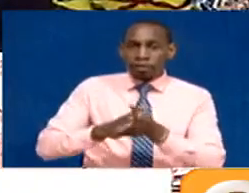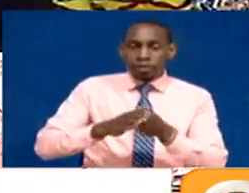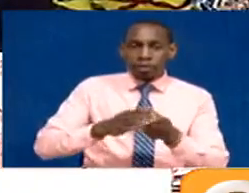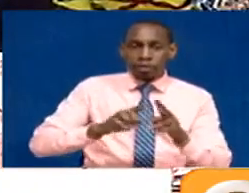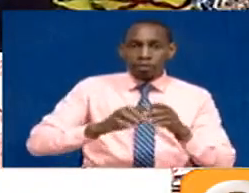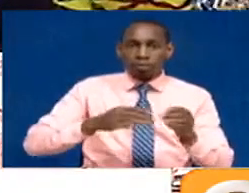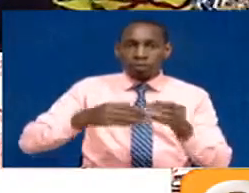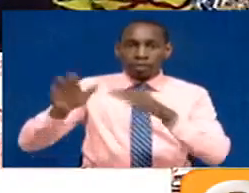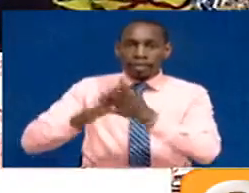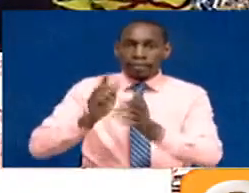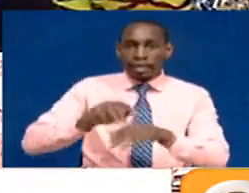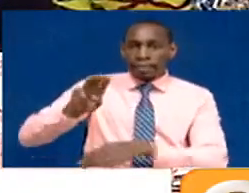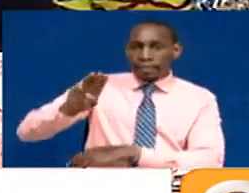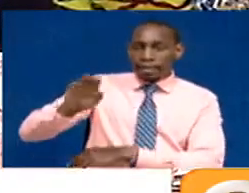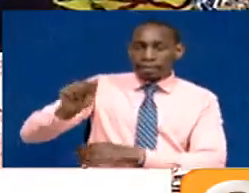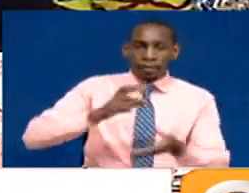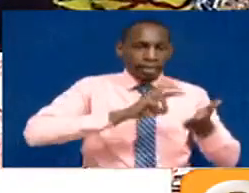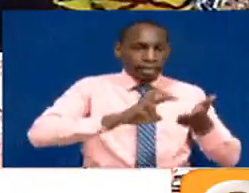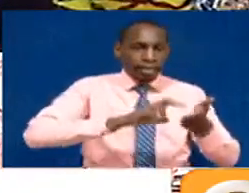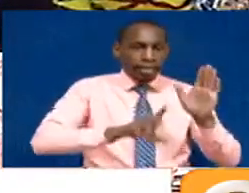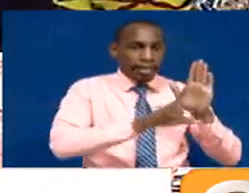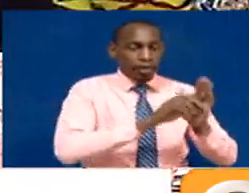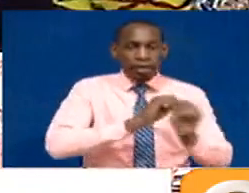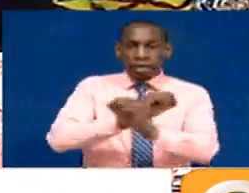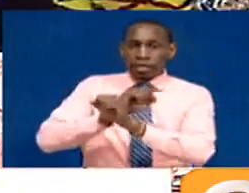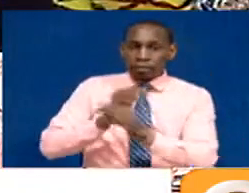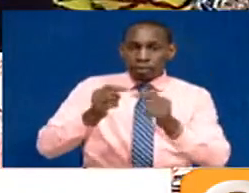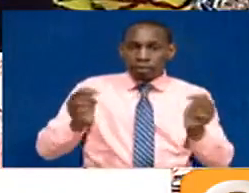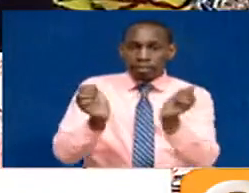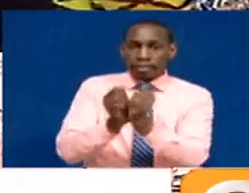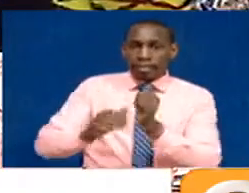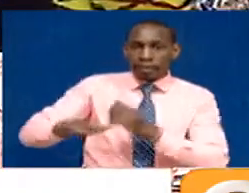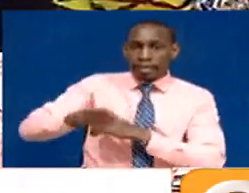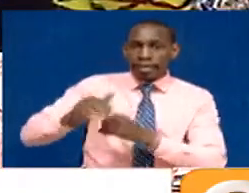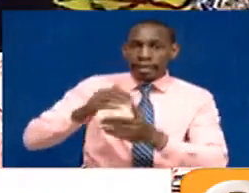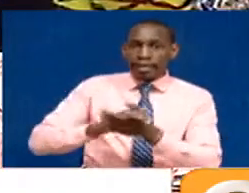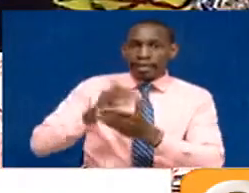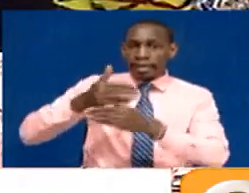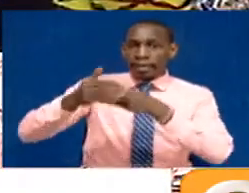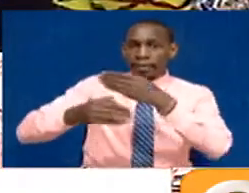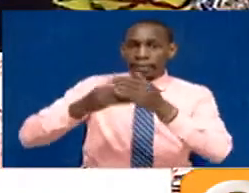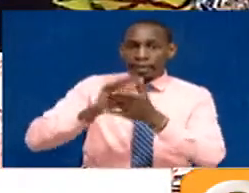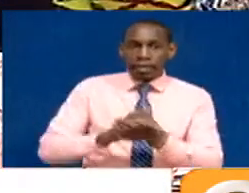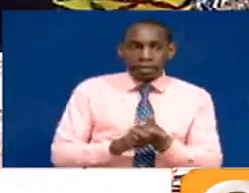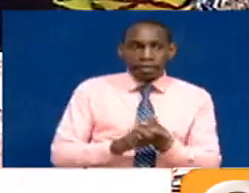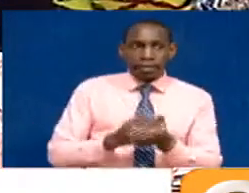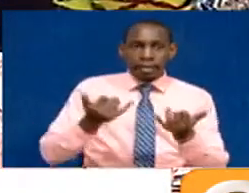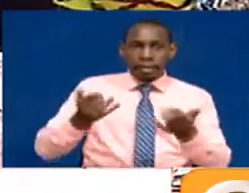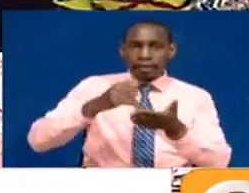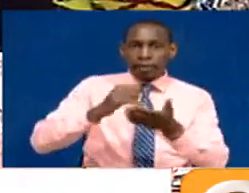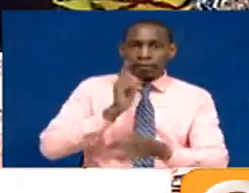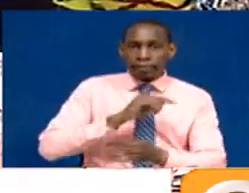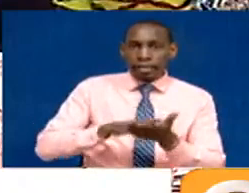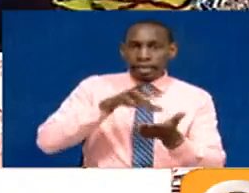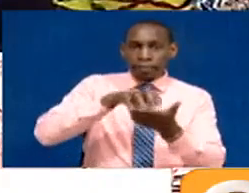kuondoka baada ya wabunge wa kaunti kuwasomea sheria inayowalinda dhidi ya kukamatwa katika majengo hayo. Mutura alidai kuwa masaibu yake yanahusishwa